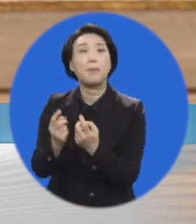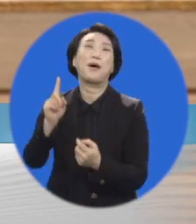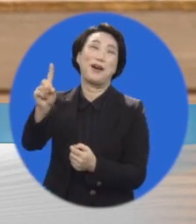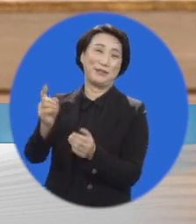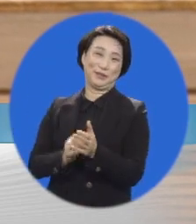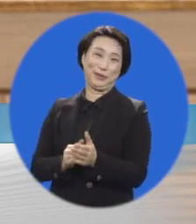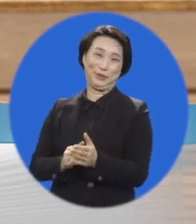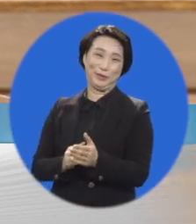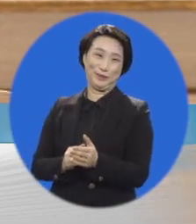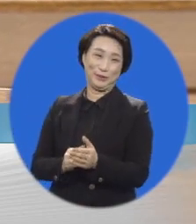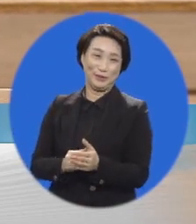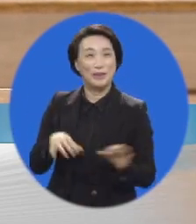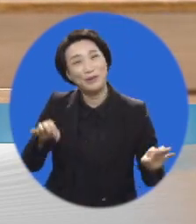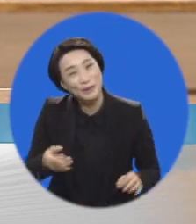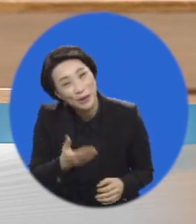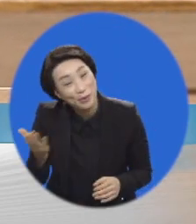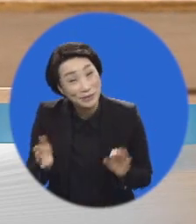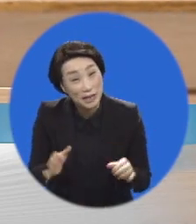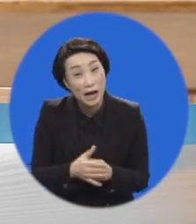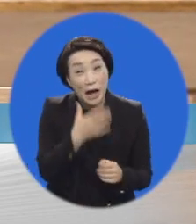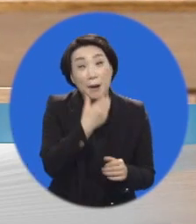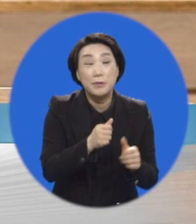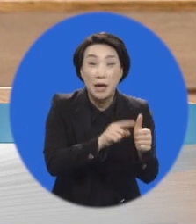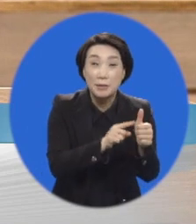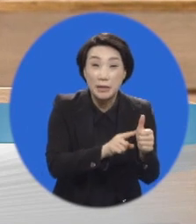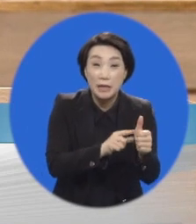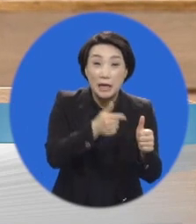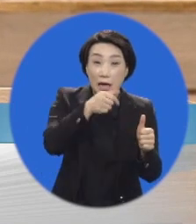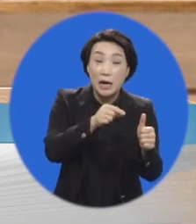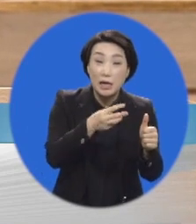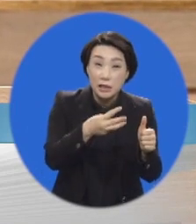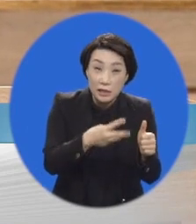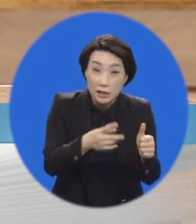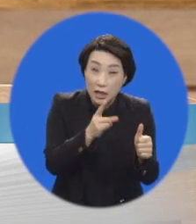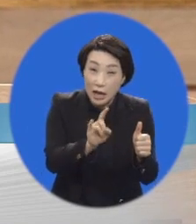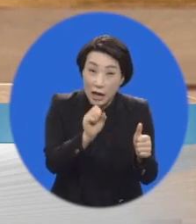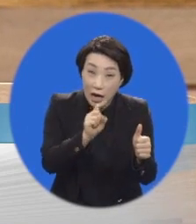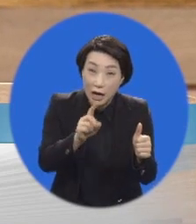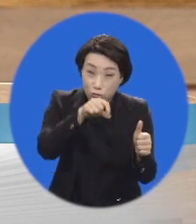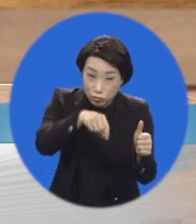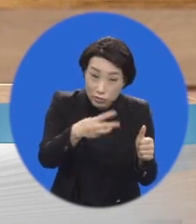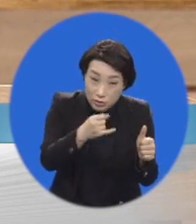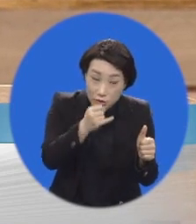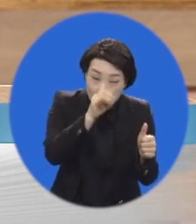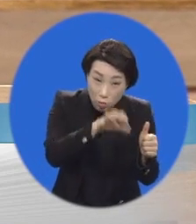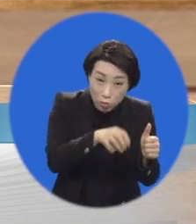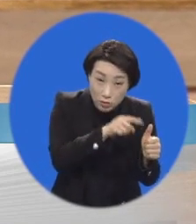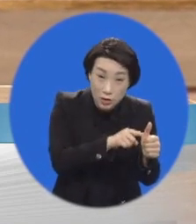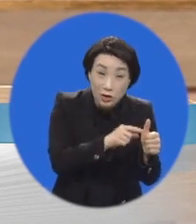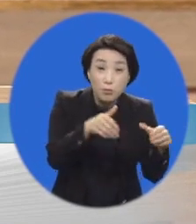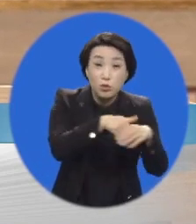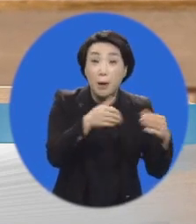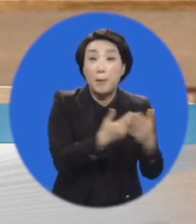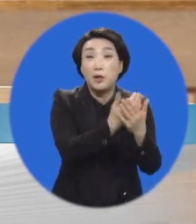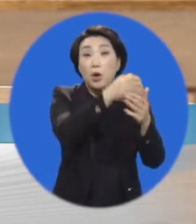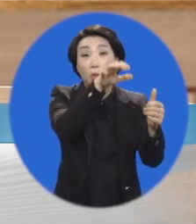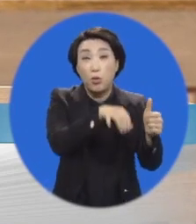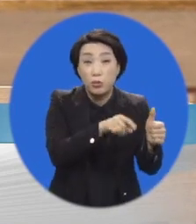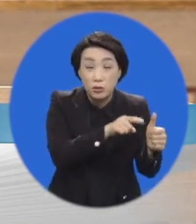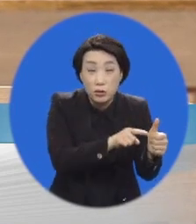없잖아요. 자, 아브라함이 갈대아우르 해서 메소포타미아에서 문명의